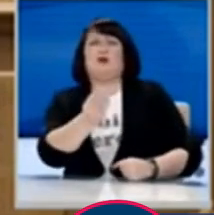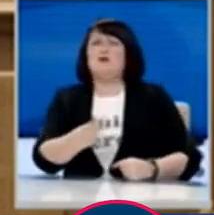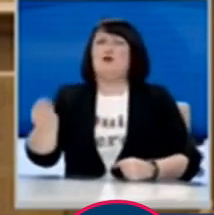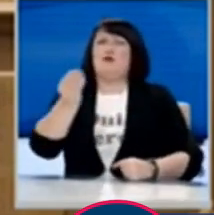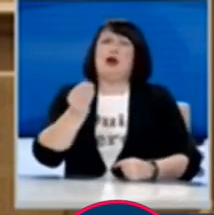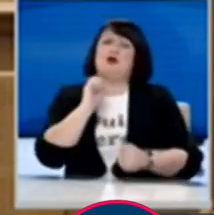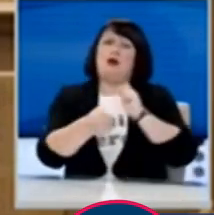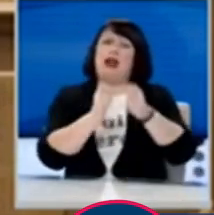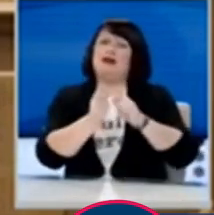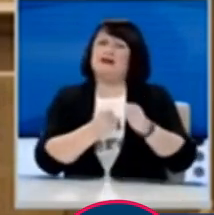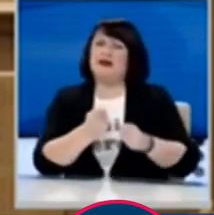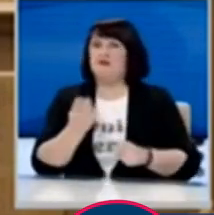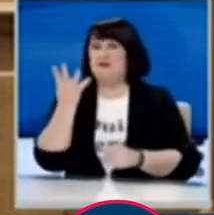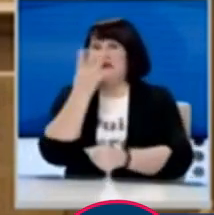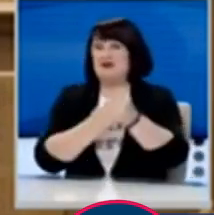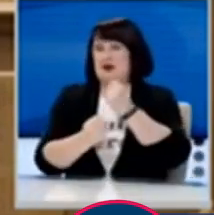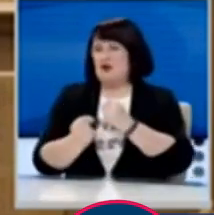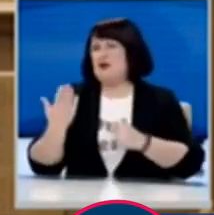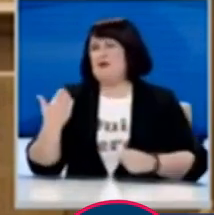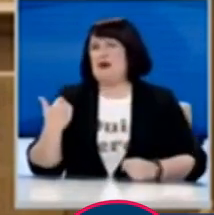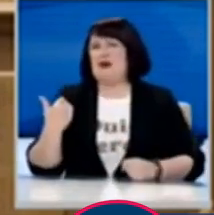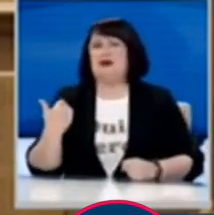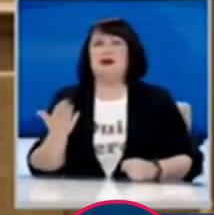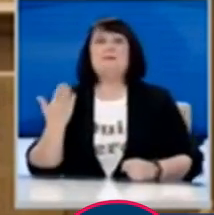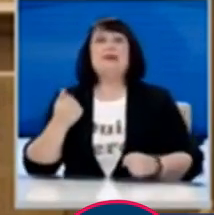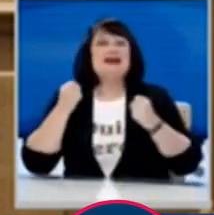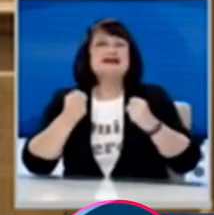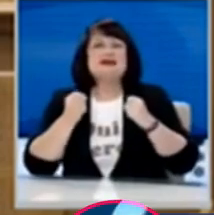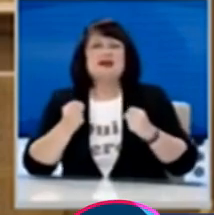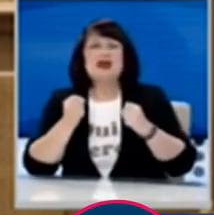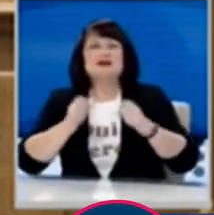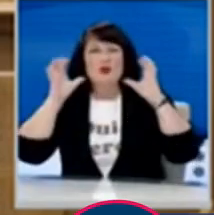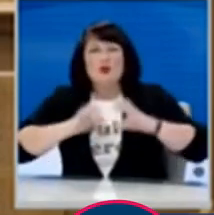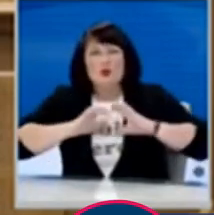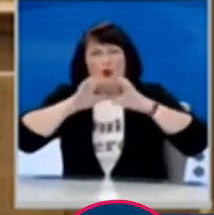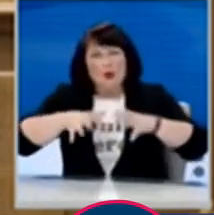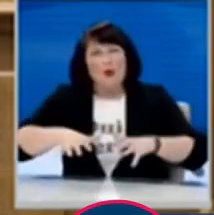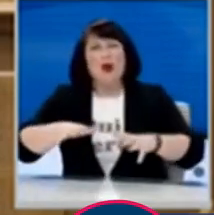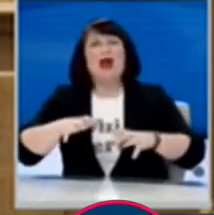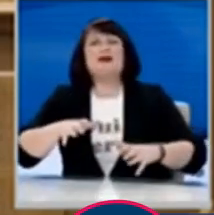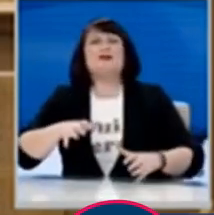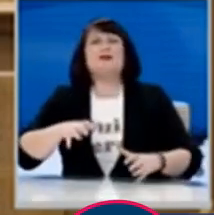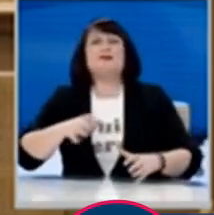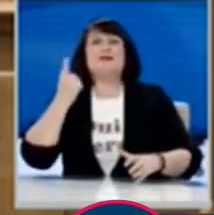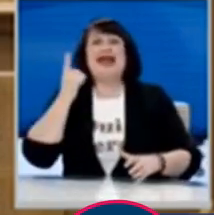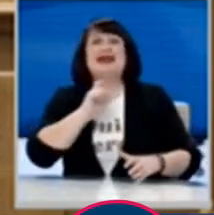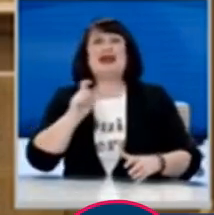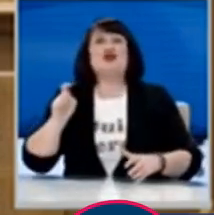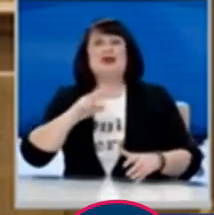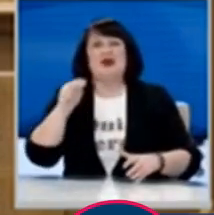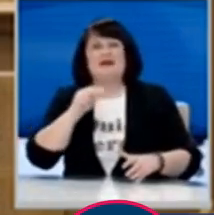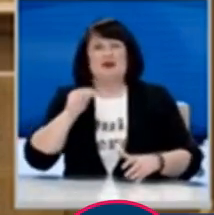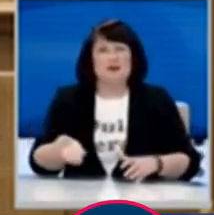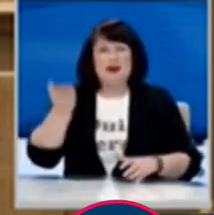την προηγούμενη τετραετία πριν τις ζημιές του Ντάνιελ καταβάλαμε παραπάνω από 1 δισεκατομμύριο ευρώ. Όταν οι συνολικές εισφορές